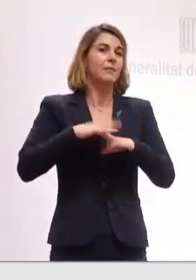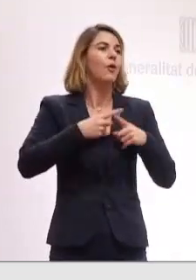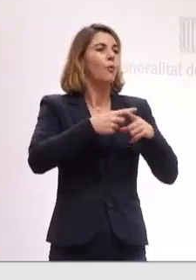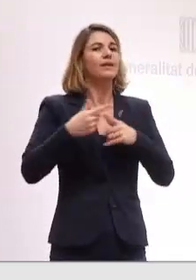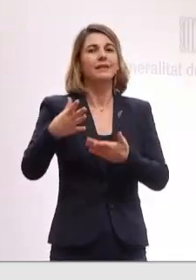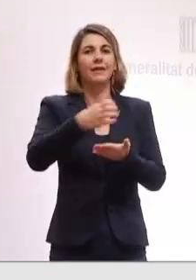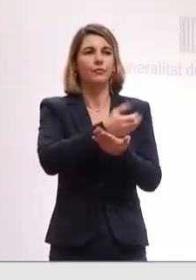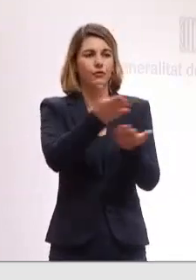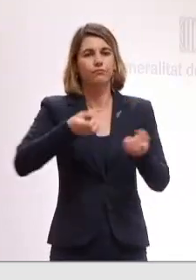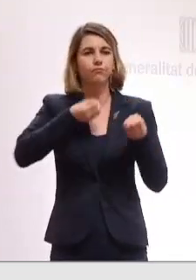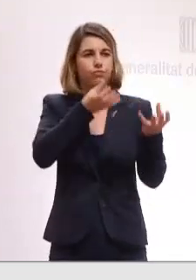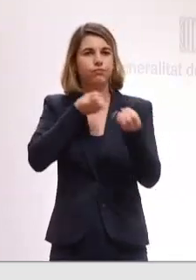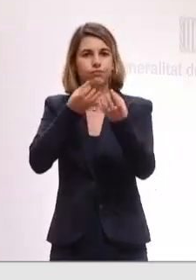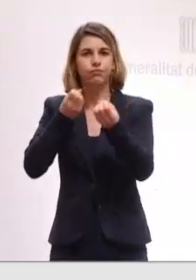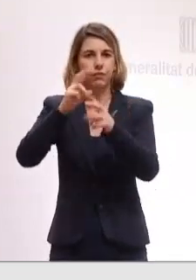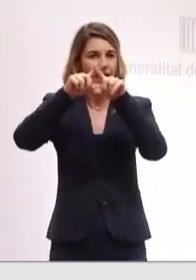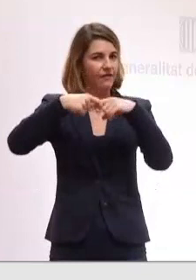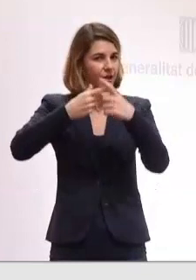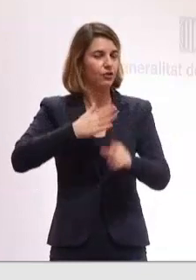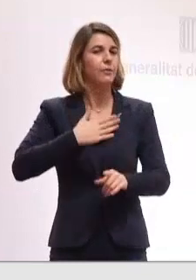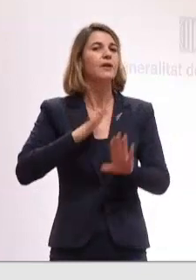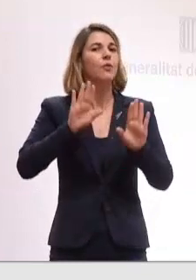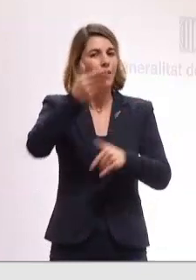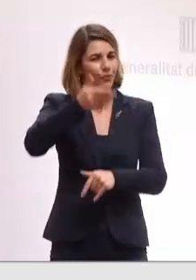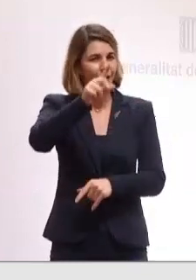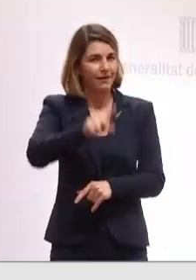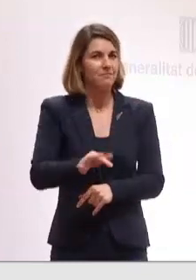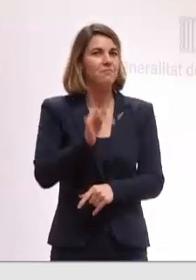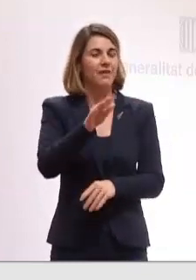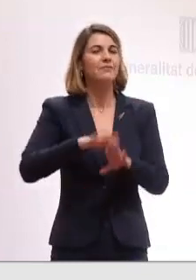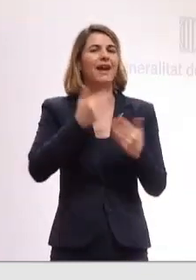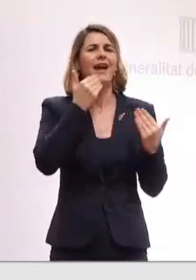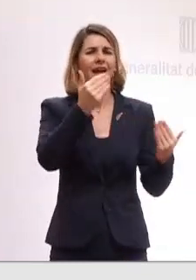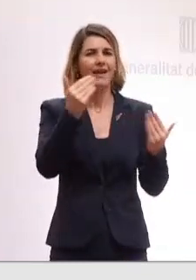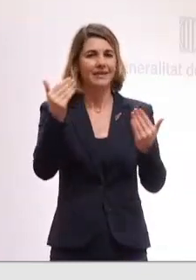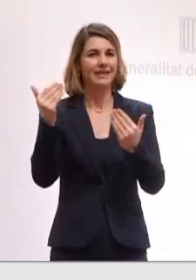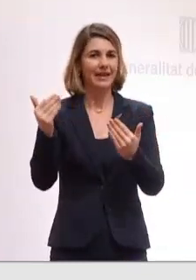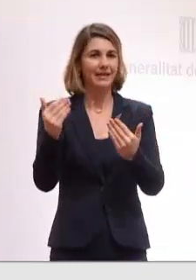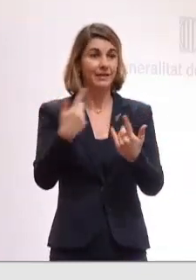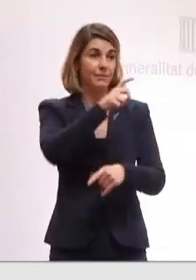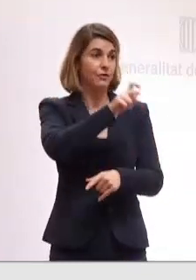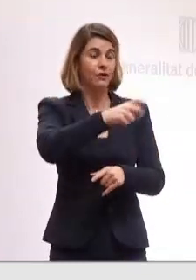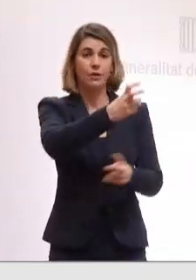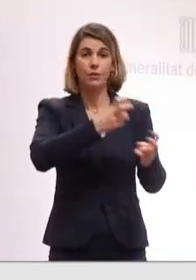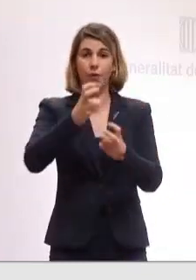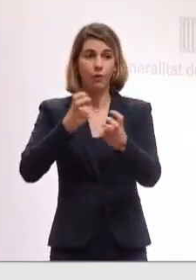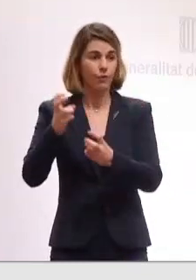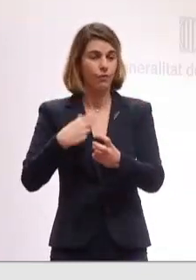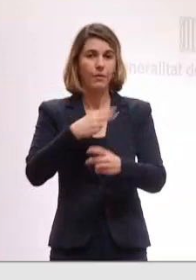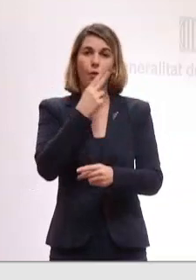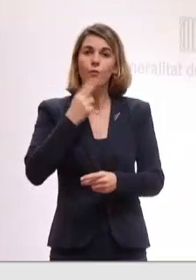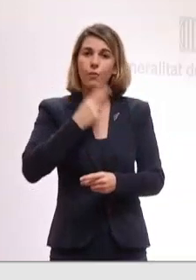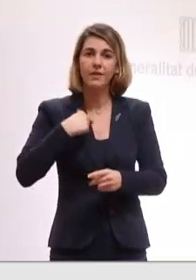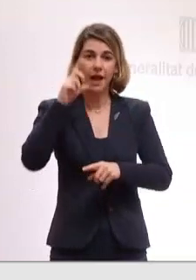tots vostès aquestes reflexions, però sobretot per donar les gràcies. Per donar les gràcies als que avui sou aquí pel vostre